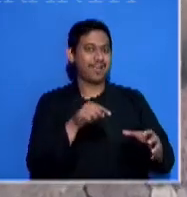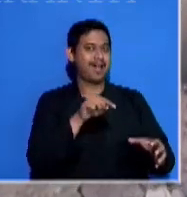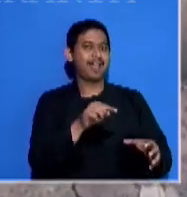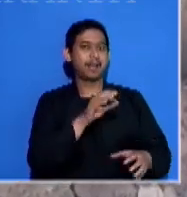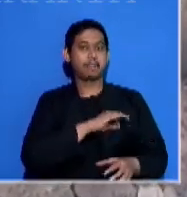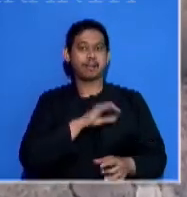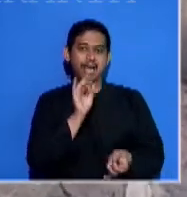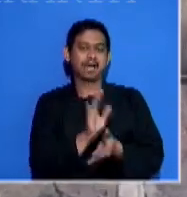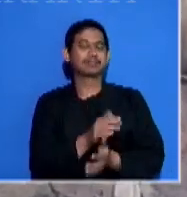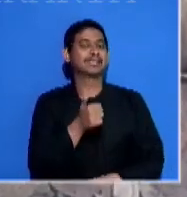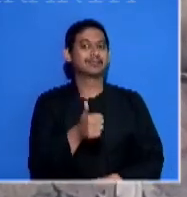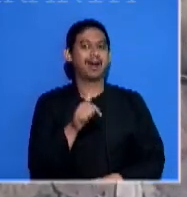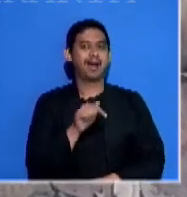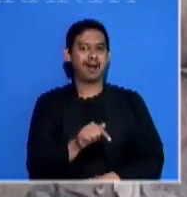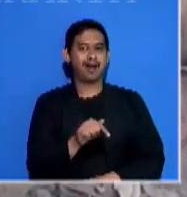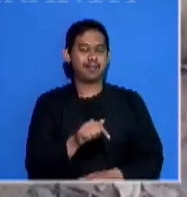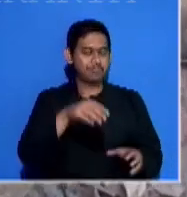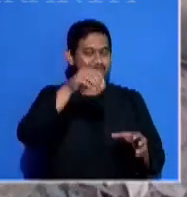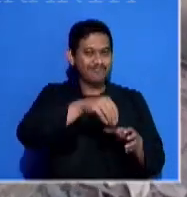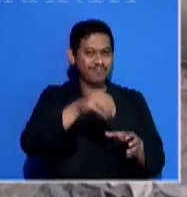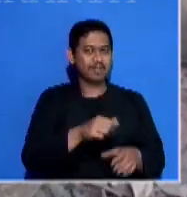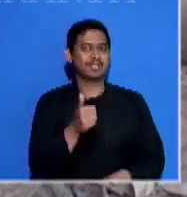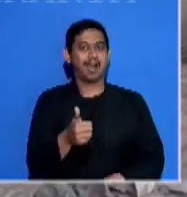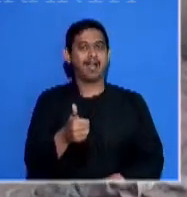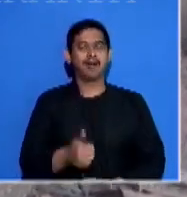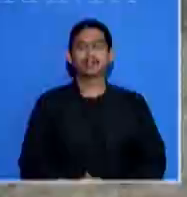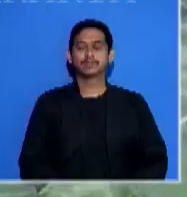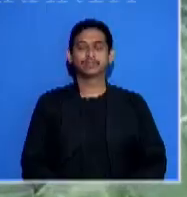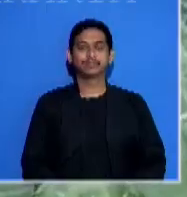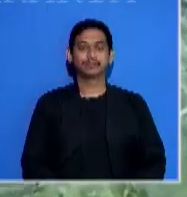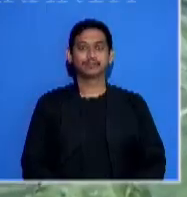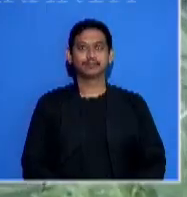ngrimat taneman budidaya. Mekaten Hendri Saputra lan Abdul Rahim Asung pelaporan.